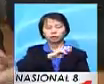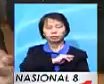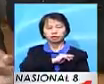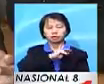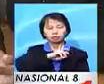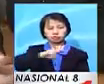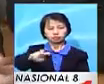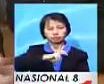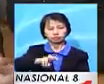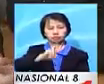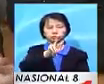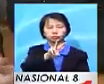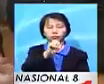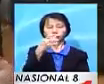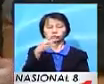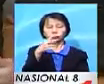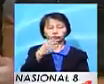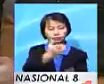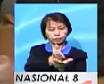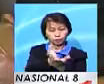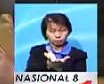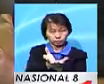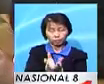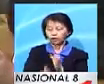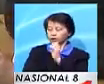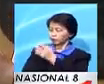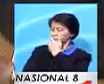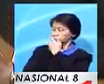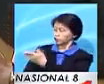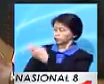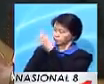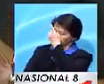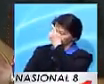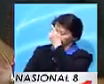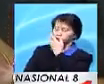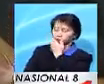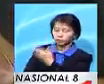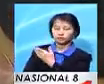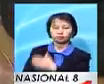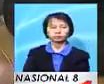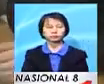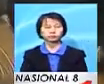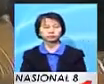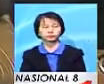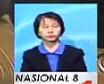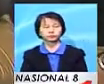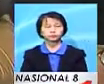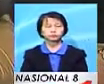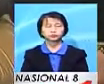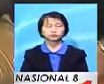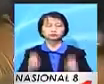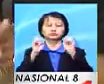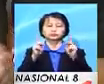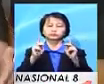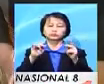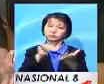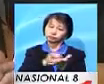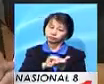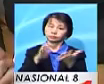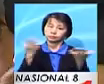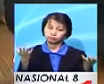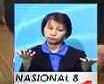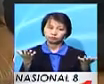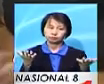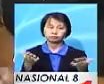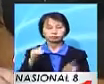bajet 2017. Dan terima kasih Dato' kerana sudi bersama dengan kami dalam sesi ini. Baik saudara, itu saja buat masa ini. Dengan